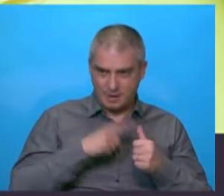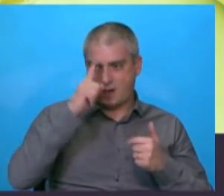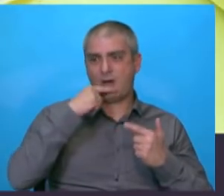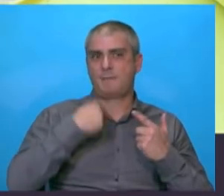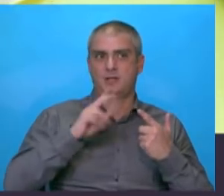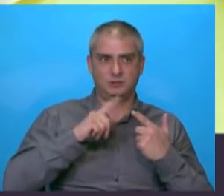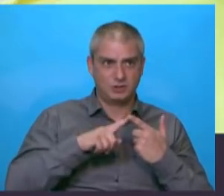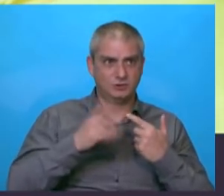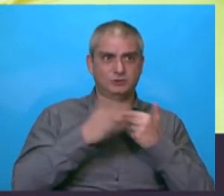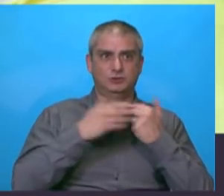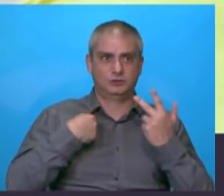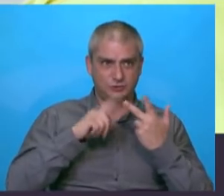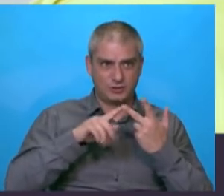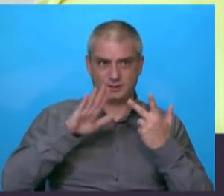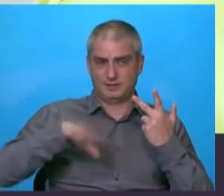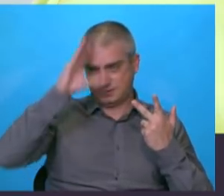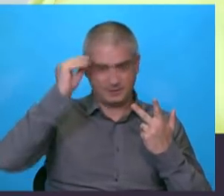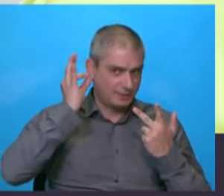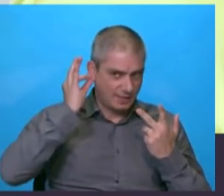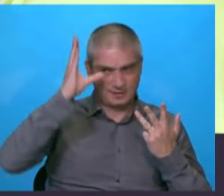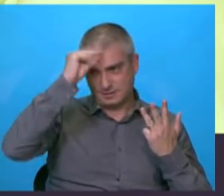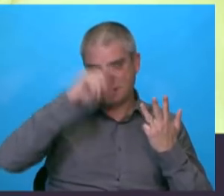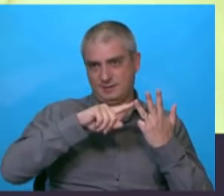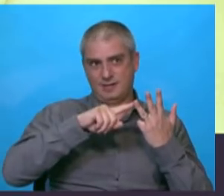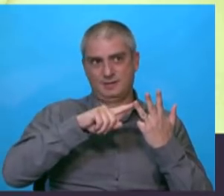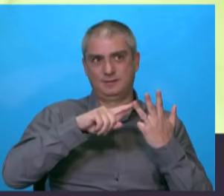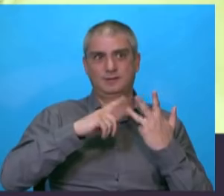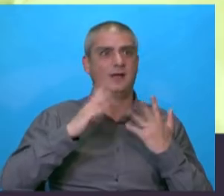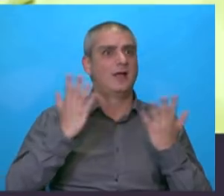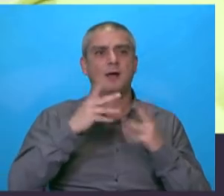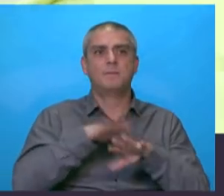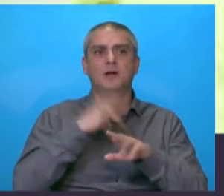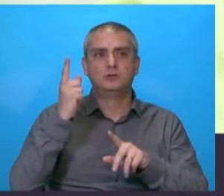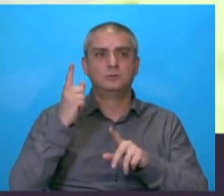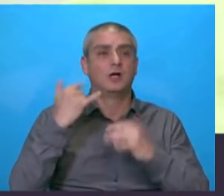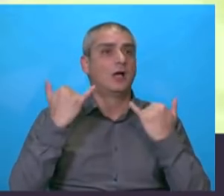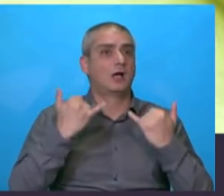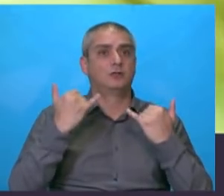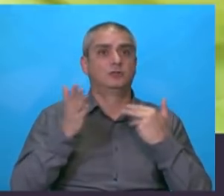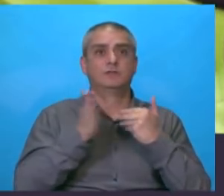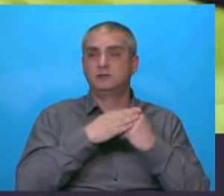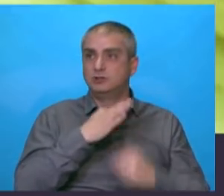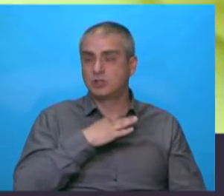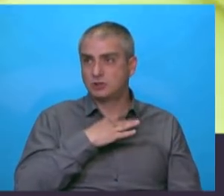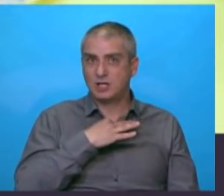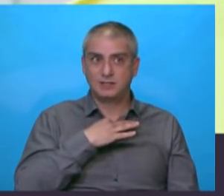אישה, יש הילדה, יש הילד. ואיך הם מרגישים? עכשיו אישה